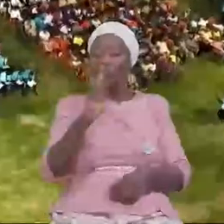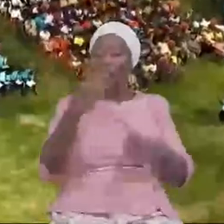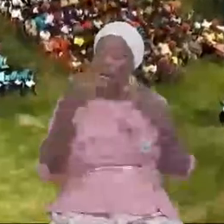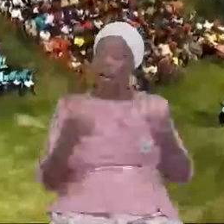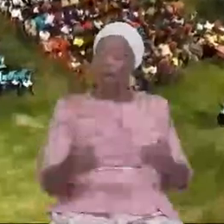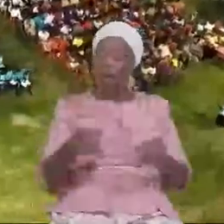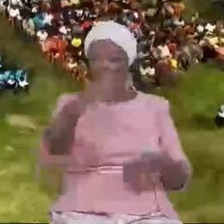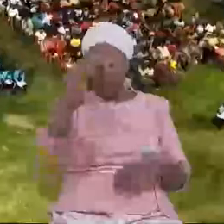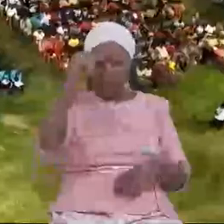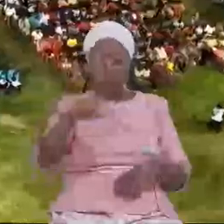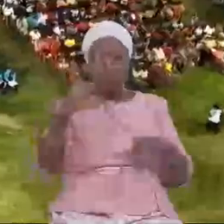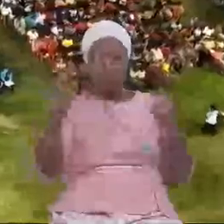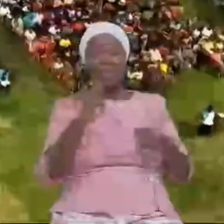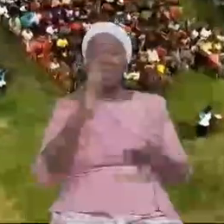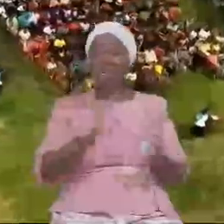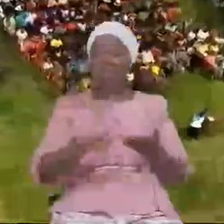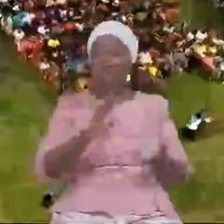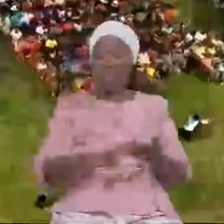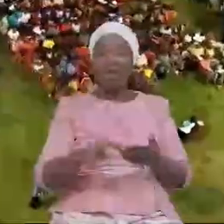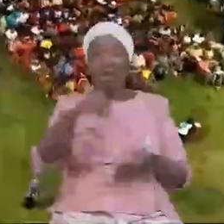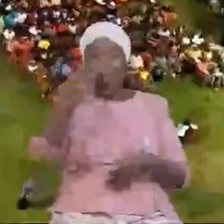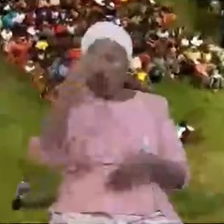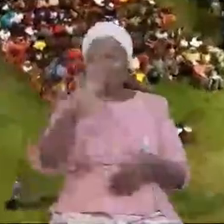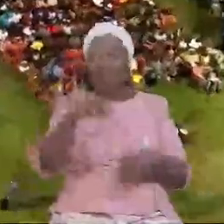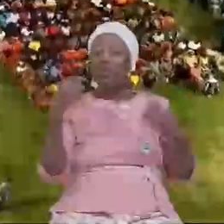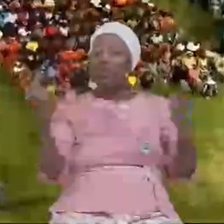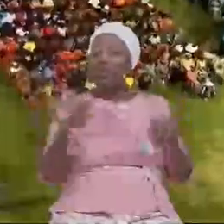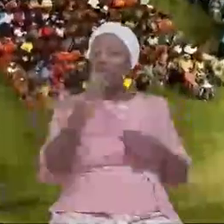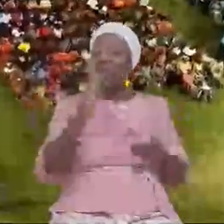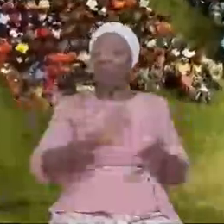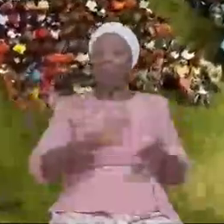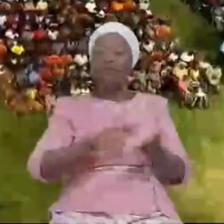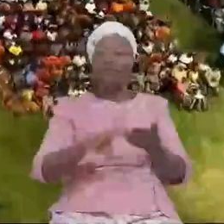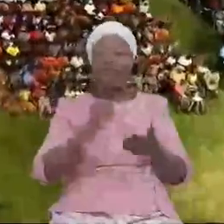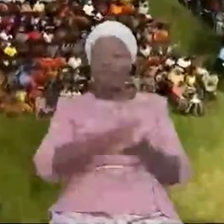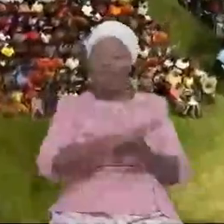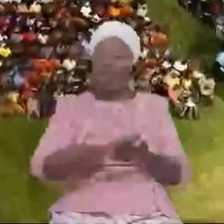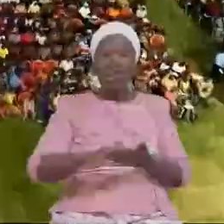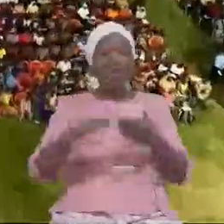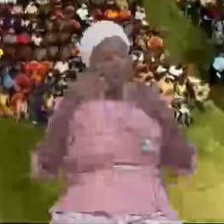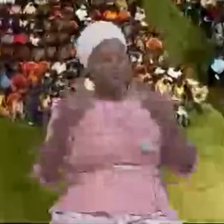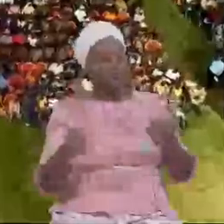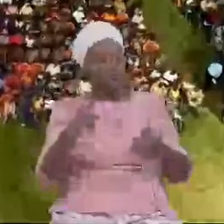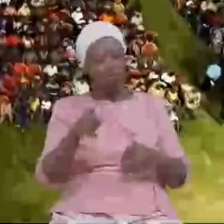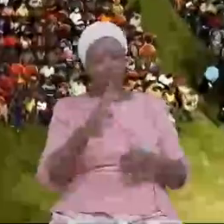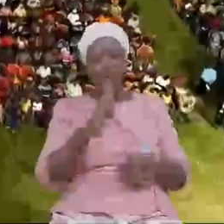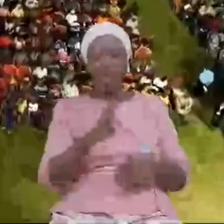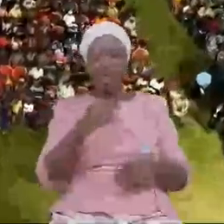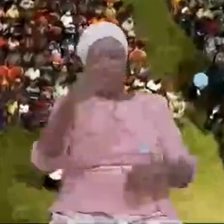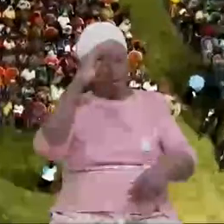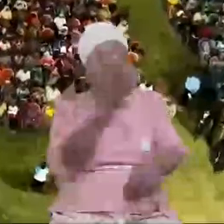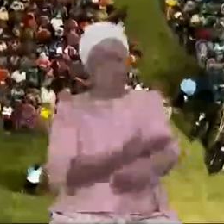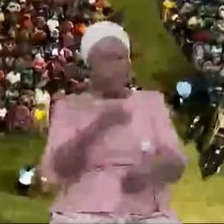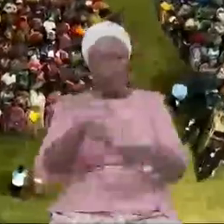parce que tes péchés sont pardonnés, parce que tes péchés sont ôtés maintenant, tu es enfant dans